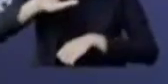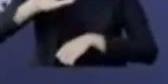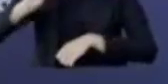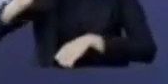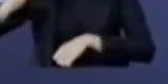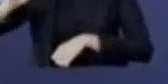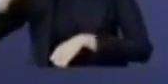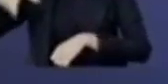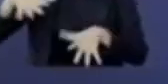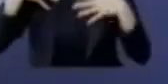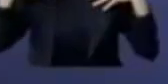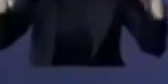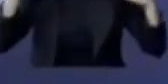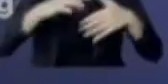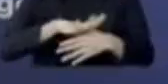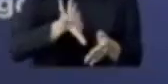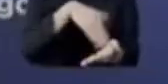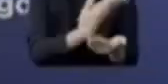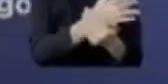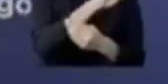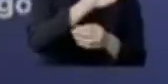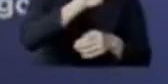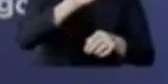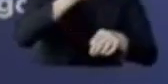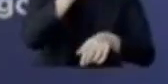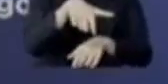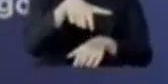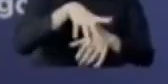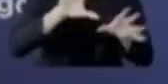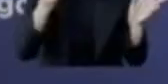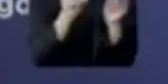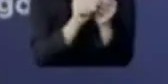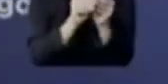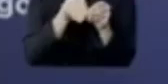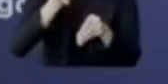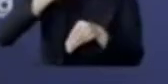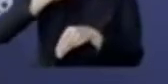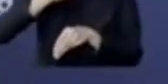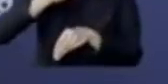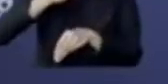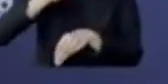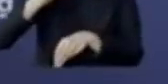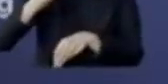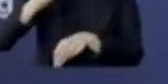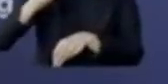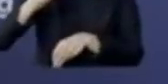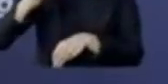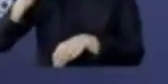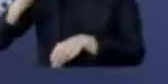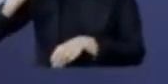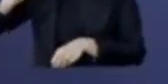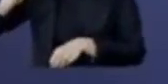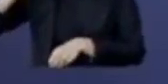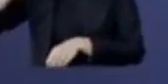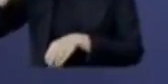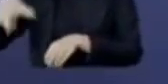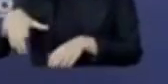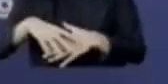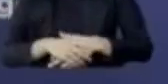14.531 orang. Meninggal 43 orang, sehingga total menjadi 2.134